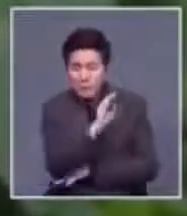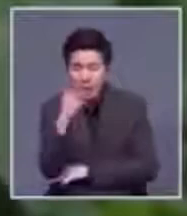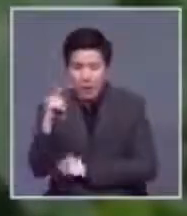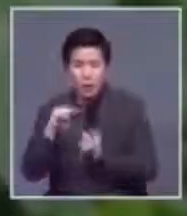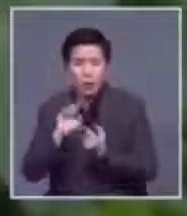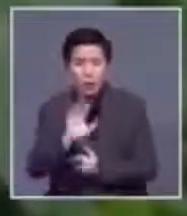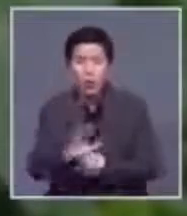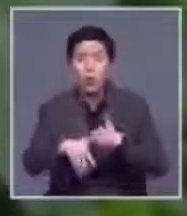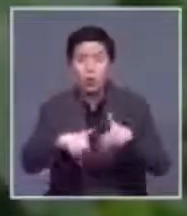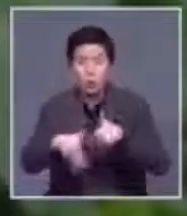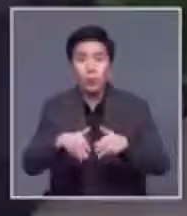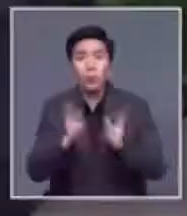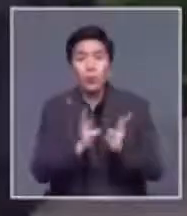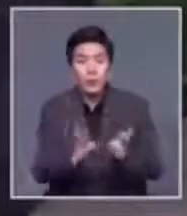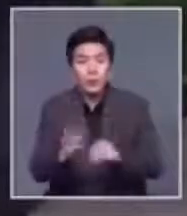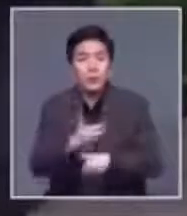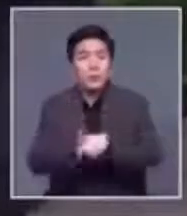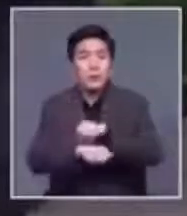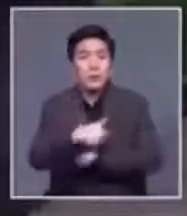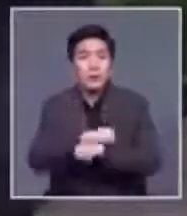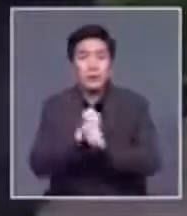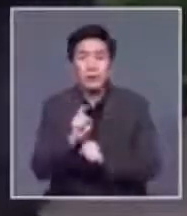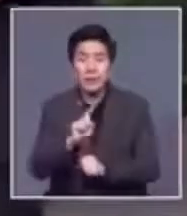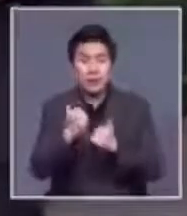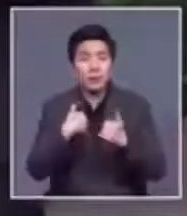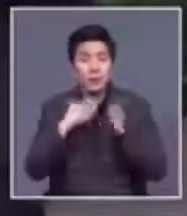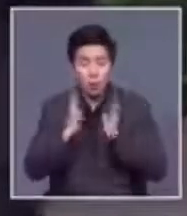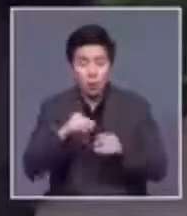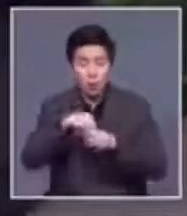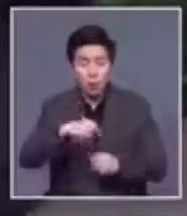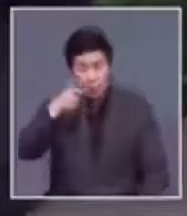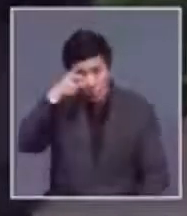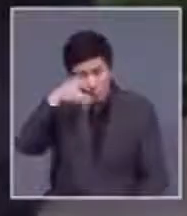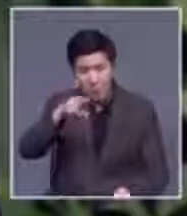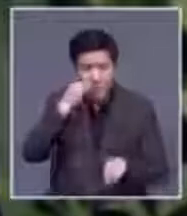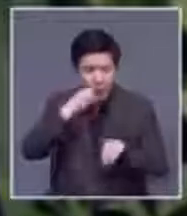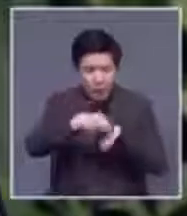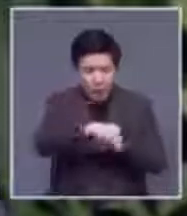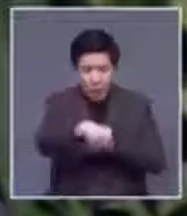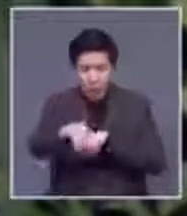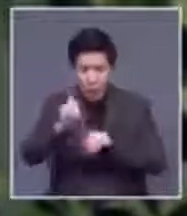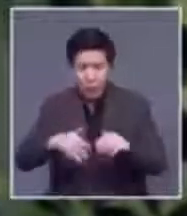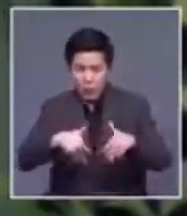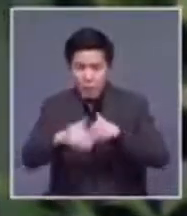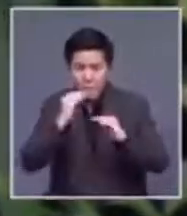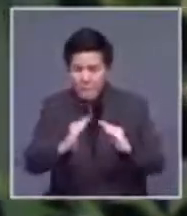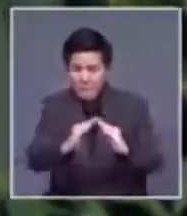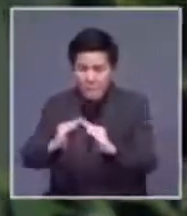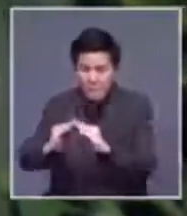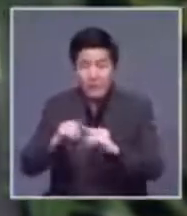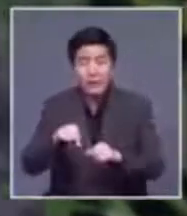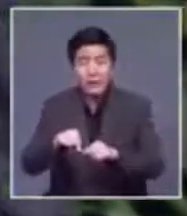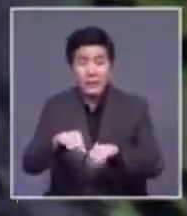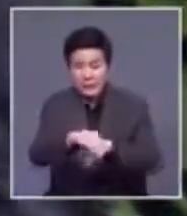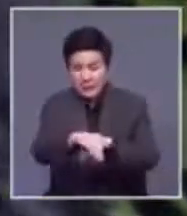ก็แนวทางการปฏิบัติในเรื่องนี้ค่ะ คือพี่น้องประชาชนที่อยู่ในชนบทเนี่ยพื้นที่ห่างไกลก็จะอยู่กับเป็นชุมชนเป็นหมู่บ้านแล้วบริเวณ